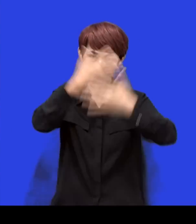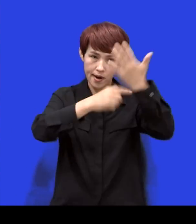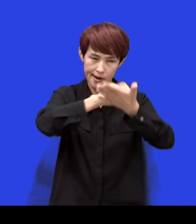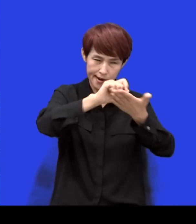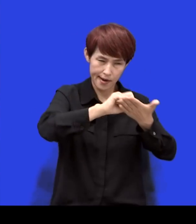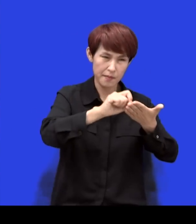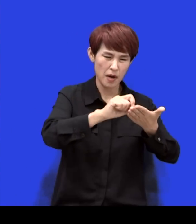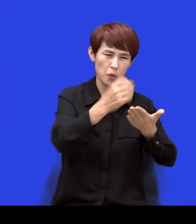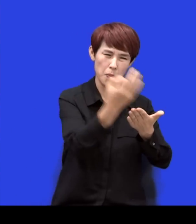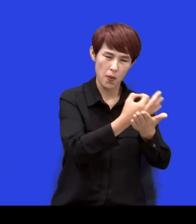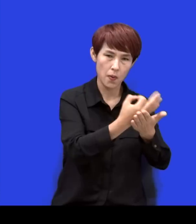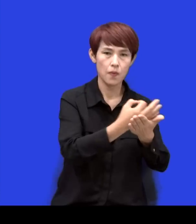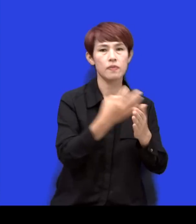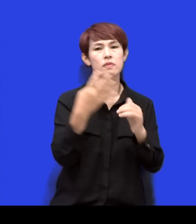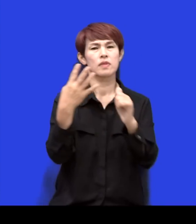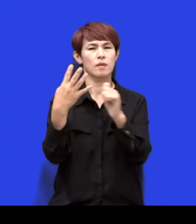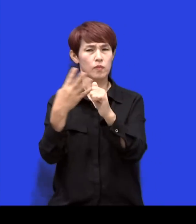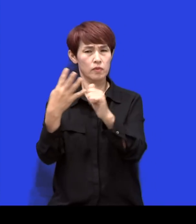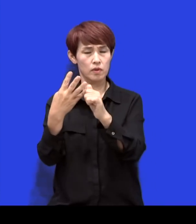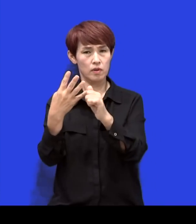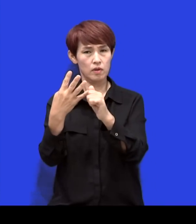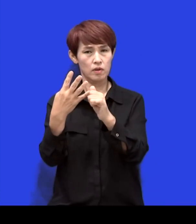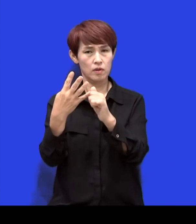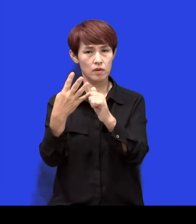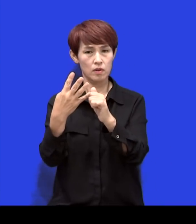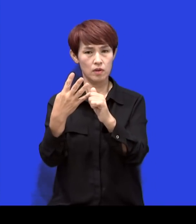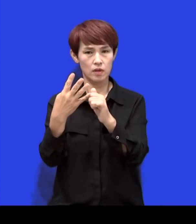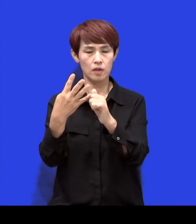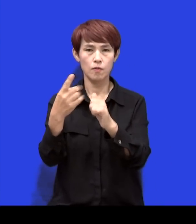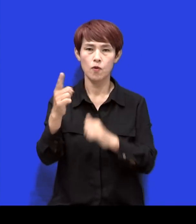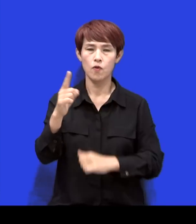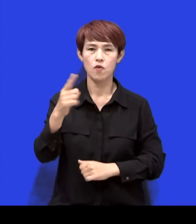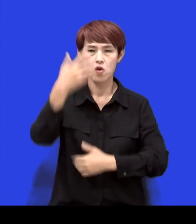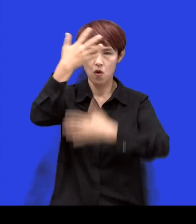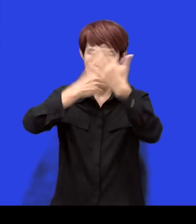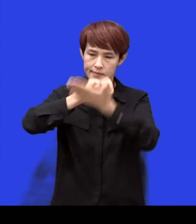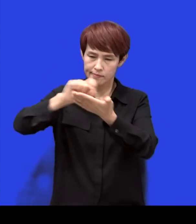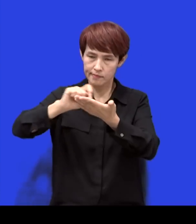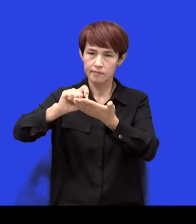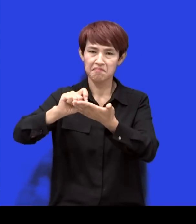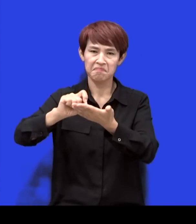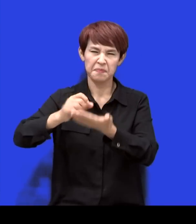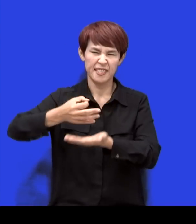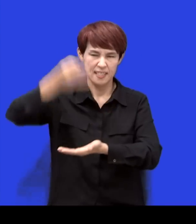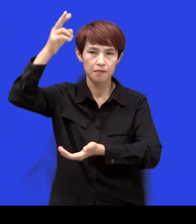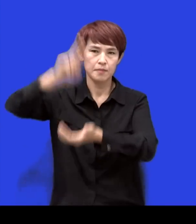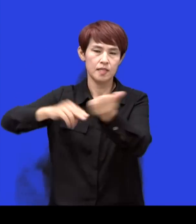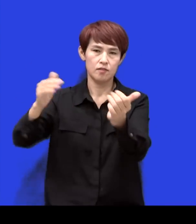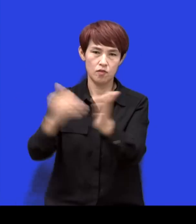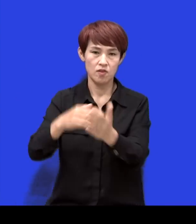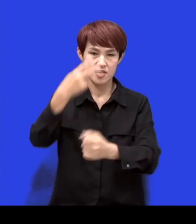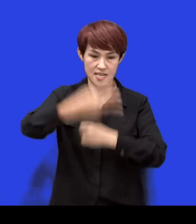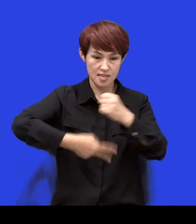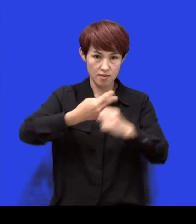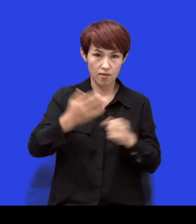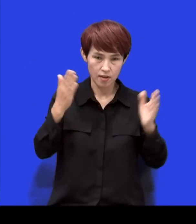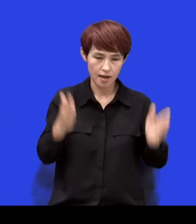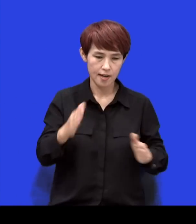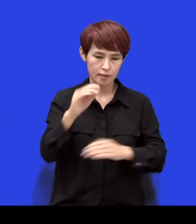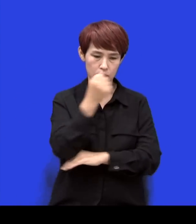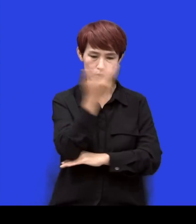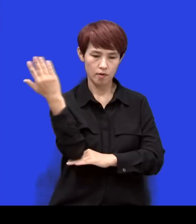소설은 제가 힘을 줬어요. 그러니까 제가 시나리오를 비싸게 하나를 팔았어요. 그래서 한 2년 정도 제가 아무것도 안 하고 소설만